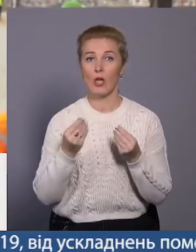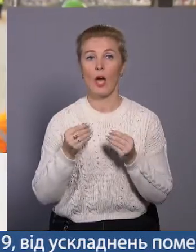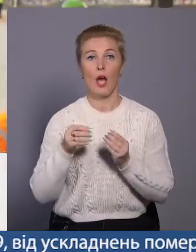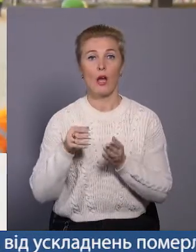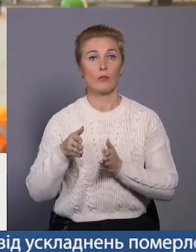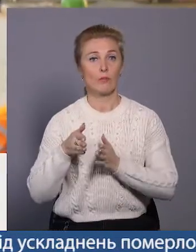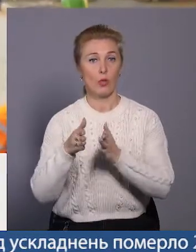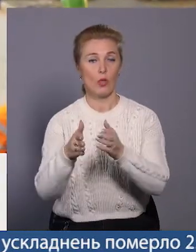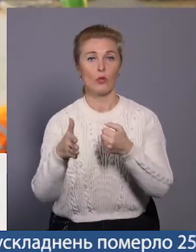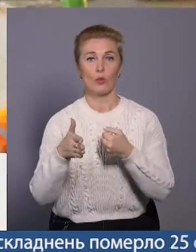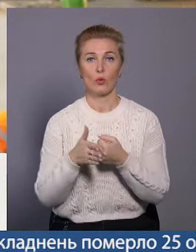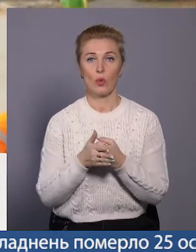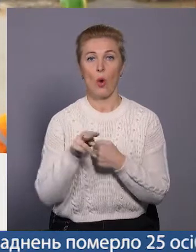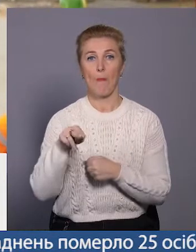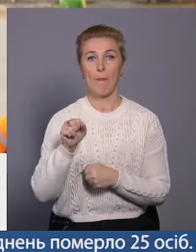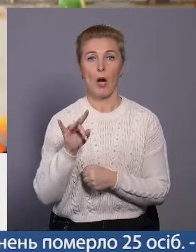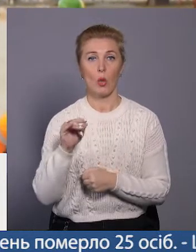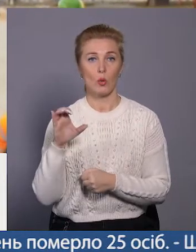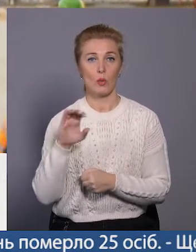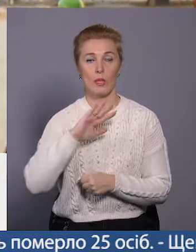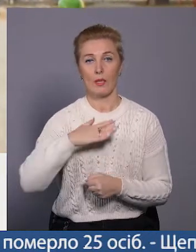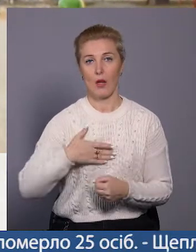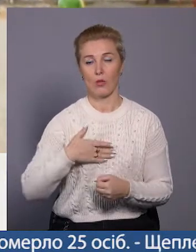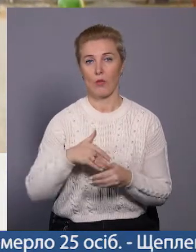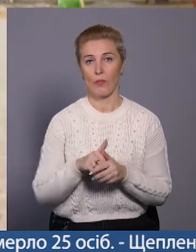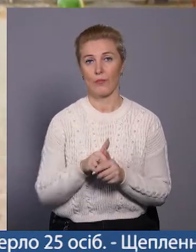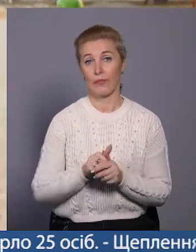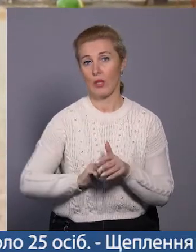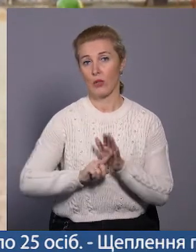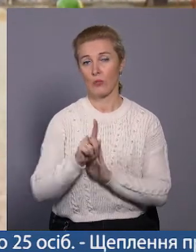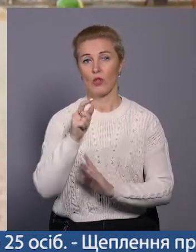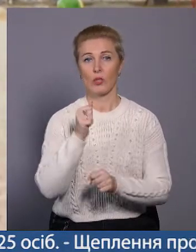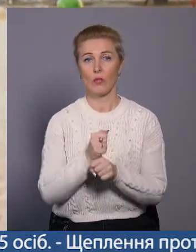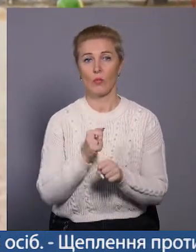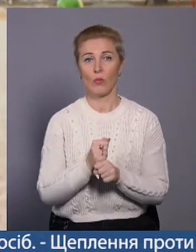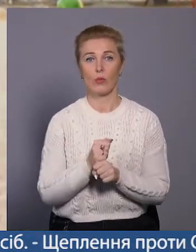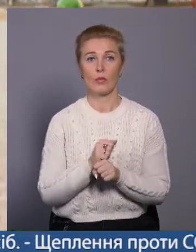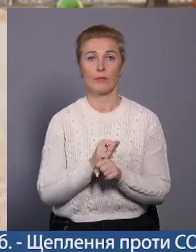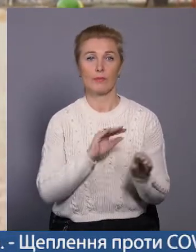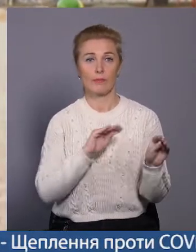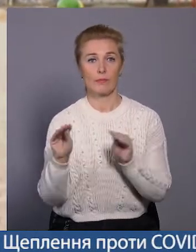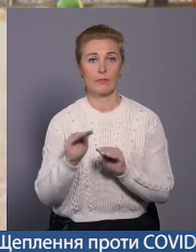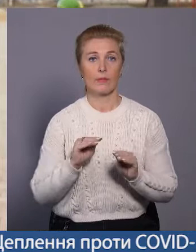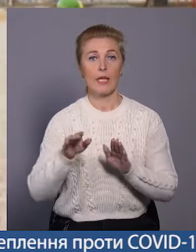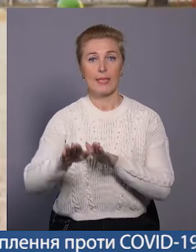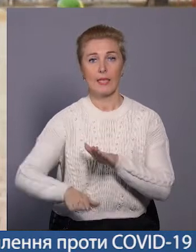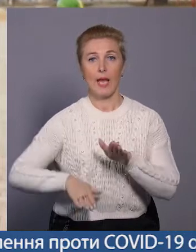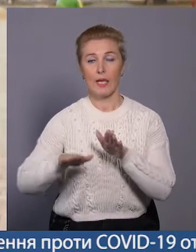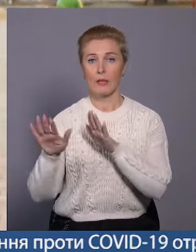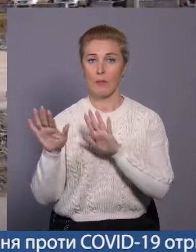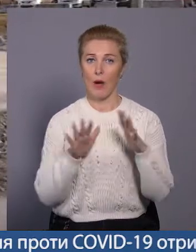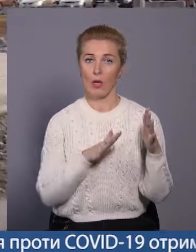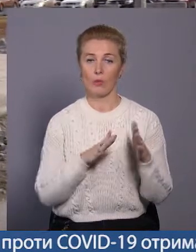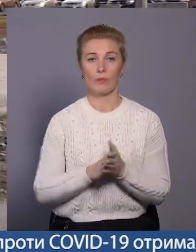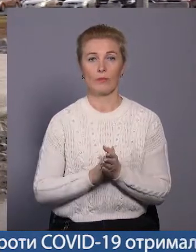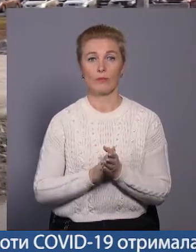до паруса цього нашого, розпочати роботи по влаштуванню скейт-парку, стоянки